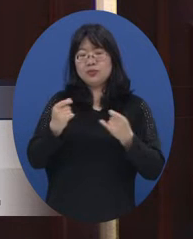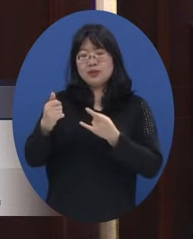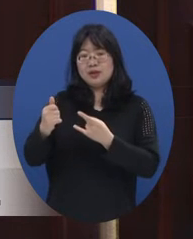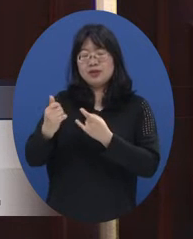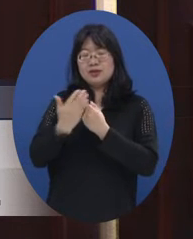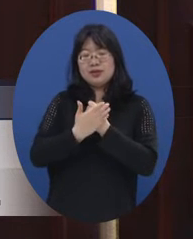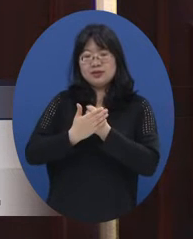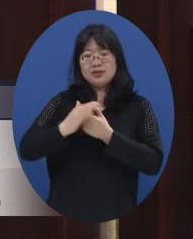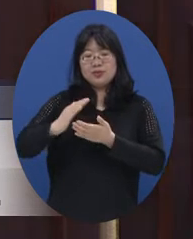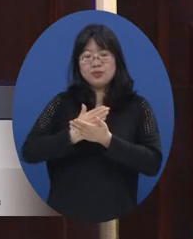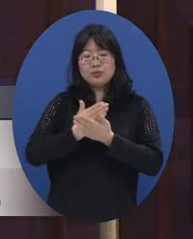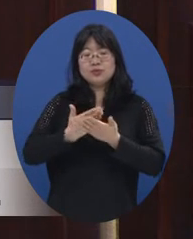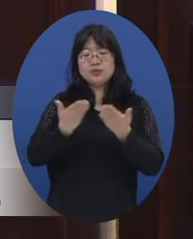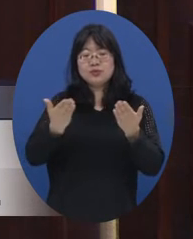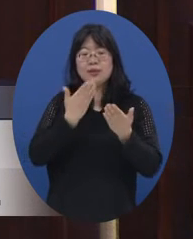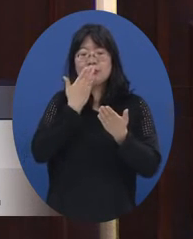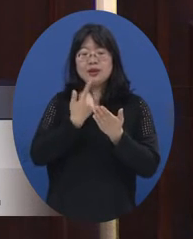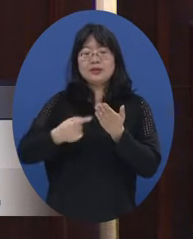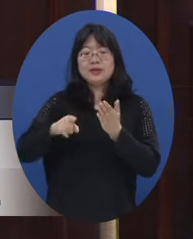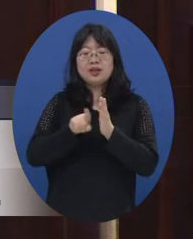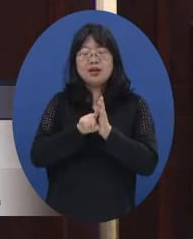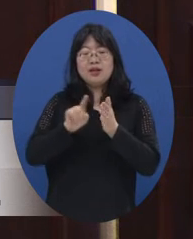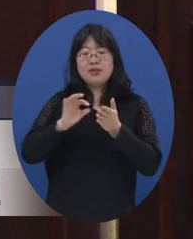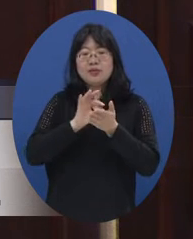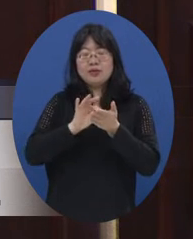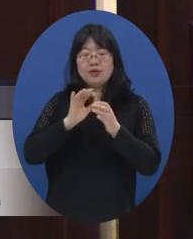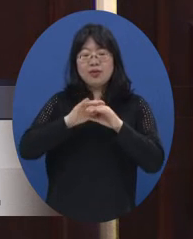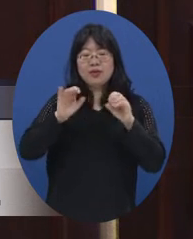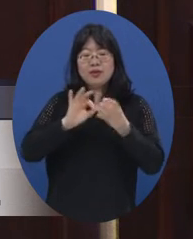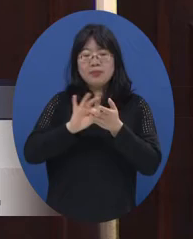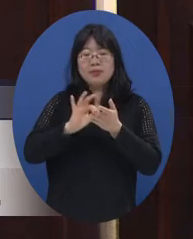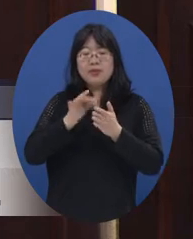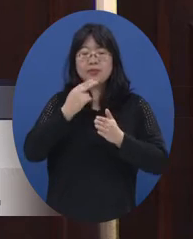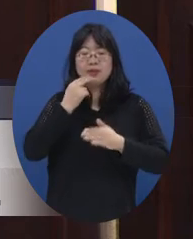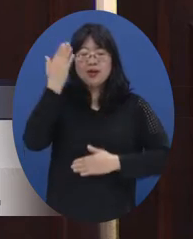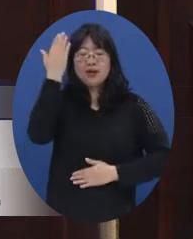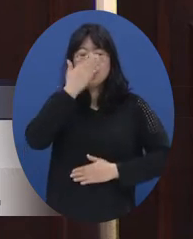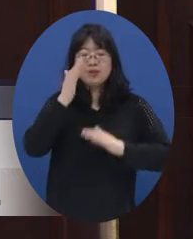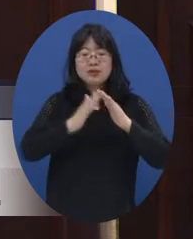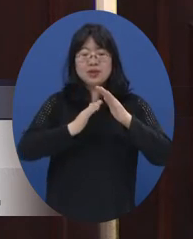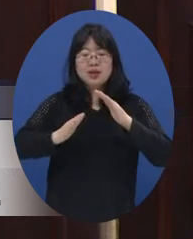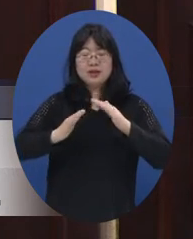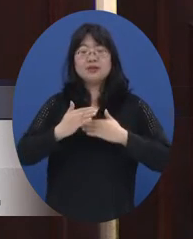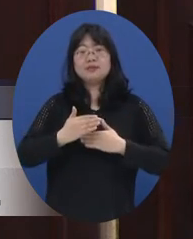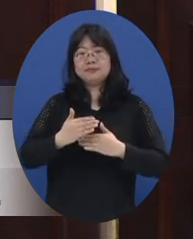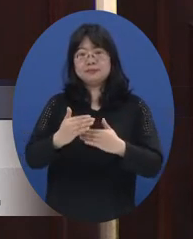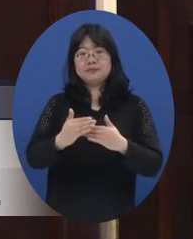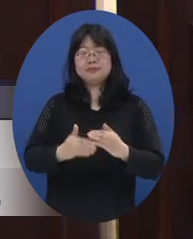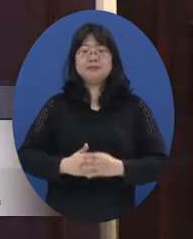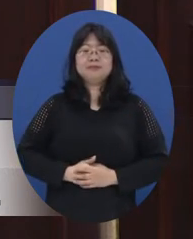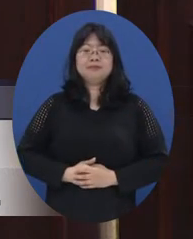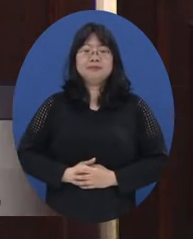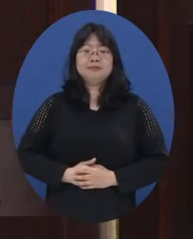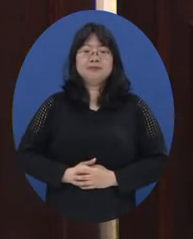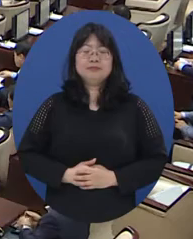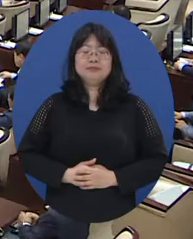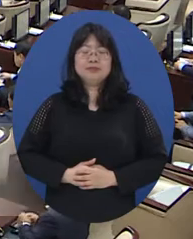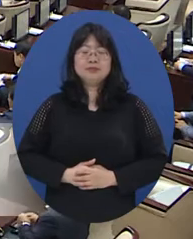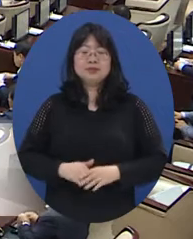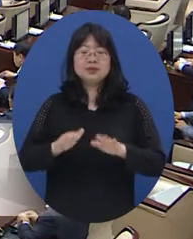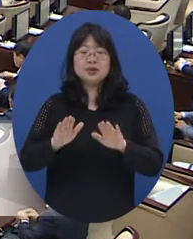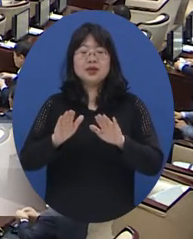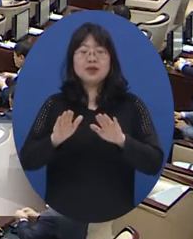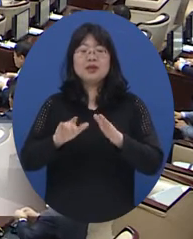혜택이 고루 돌아갈 수 있도록 낭비 없이 투명하고 공정하게 집행 하도록 하겠습니다